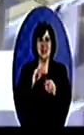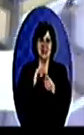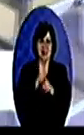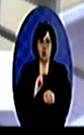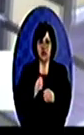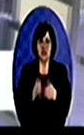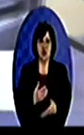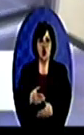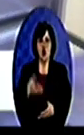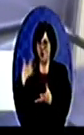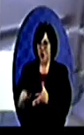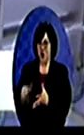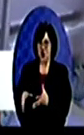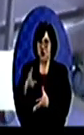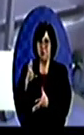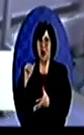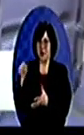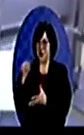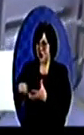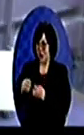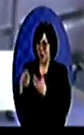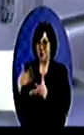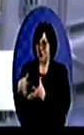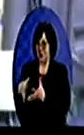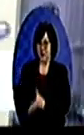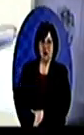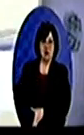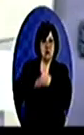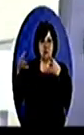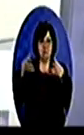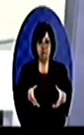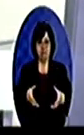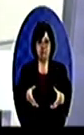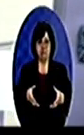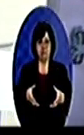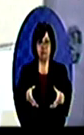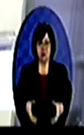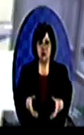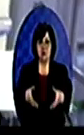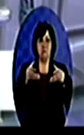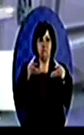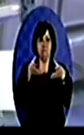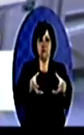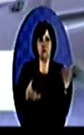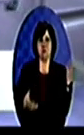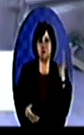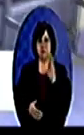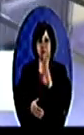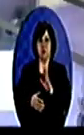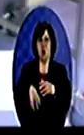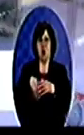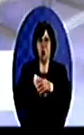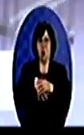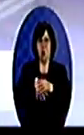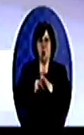манайх бохир багж хэрэгсэл аваад угаацсан бол одоо дараагийн дамжлал нь болохоор одоо багж одоо энэ аппаратнаас одоо угаагдаад гарч ирсэн багж